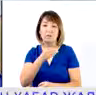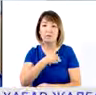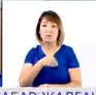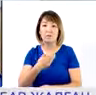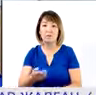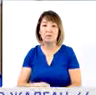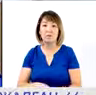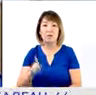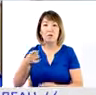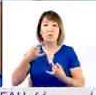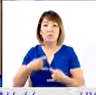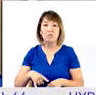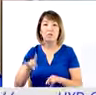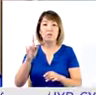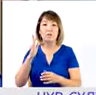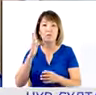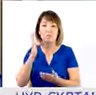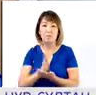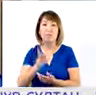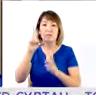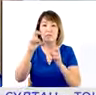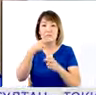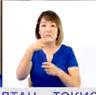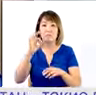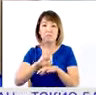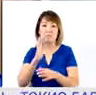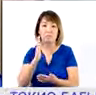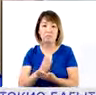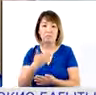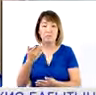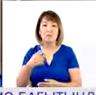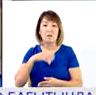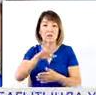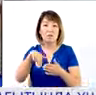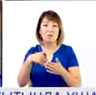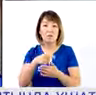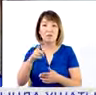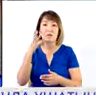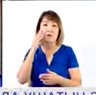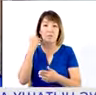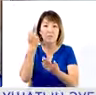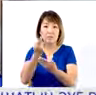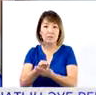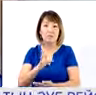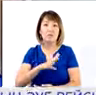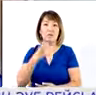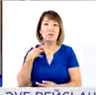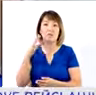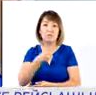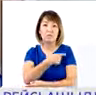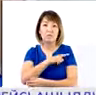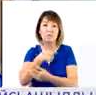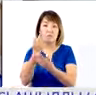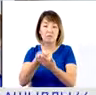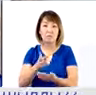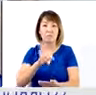көріпті. Туғаннан бастап қойылған бұл диагноз. Біз осыған дейін Алматыда, осы Қызылордада жатып келдік. Алматыда